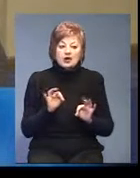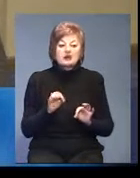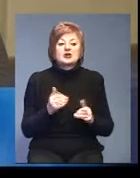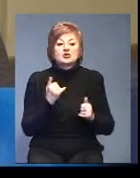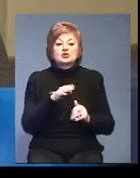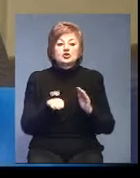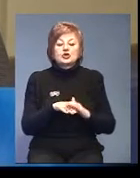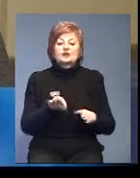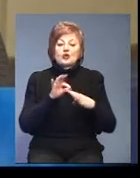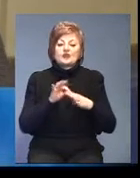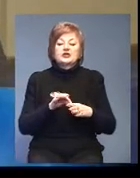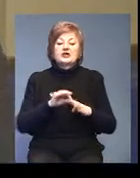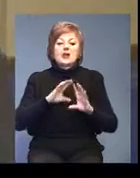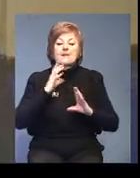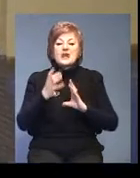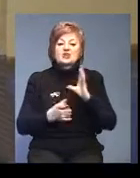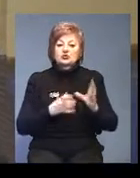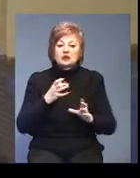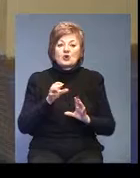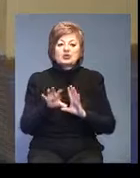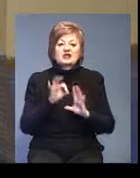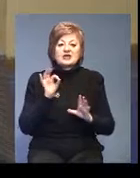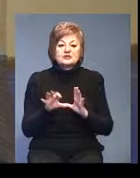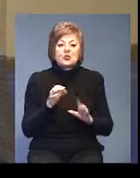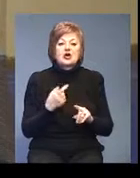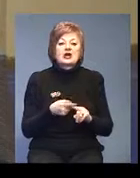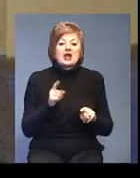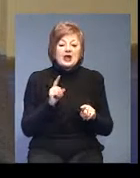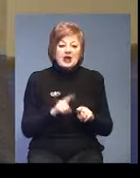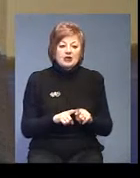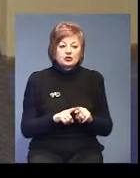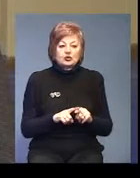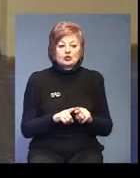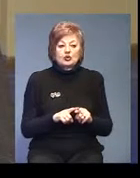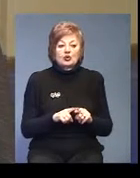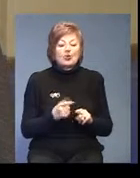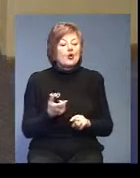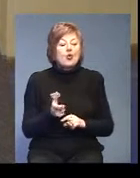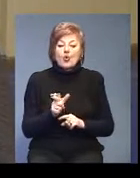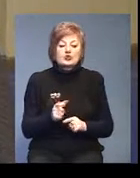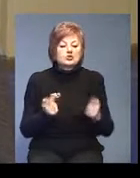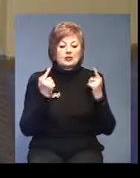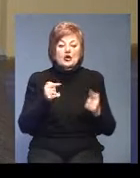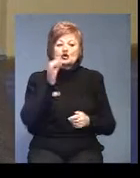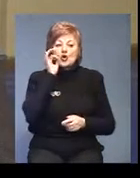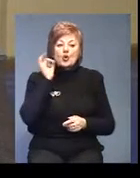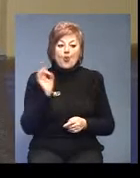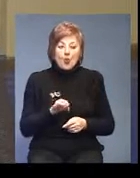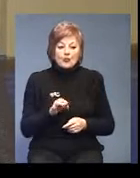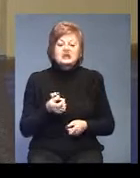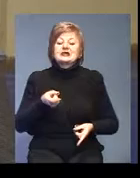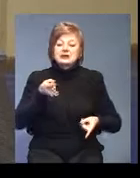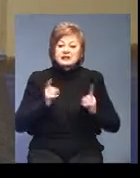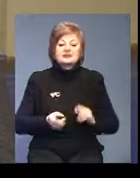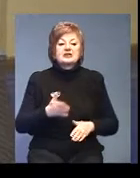проведення міжнародного учебно-тренувального збору. Це... такой очень огромный опыт, и действительно